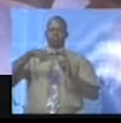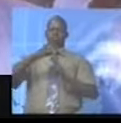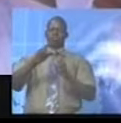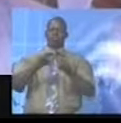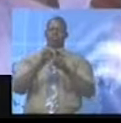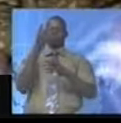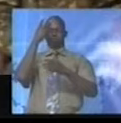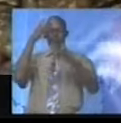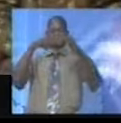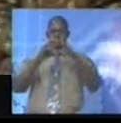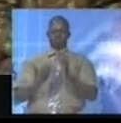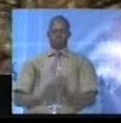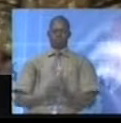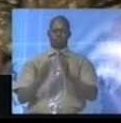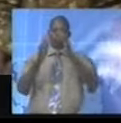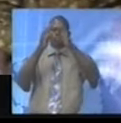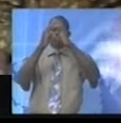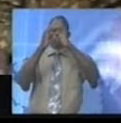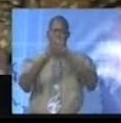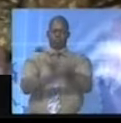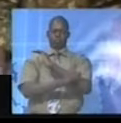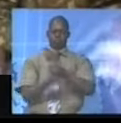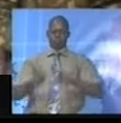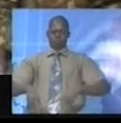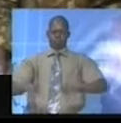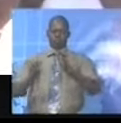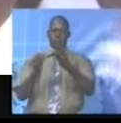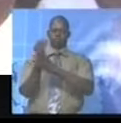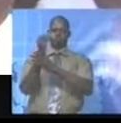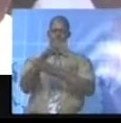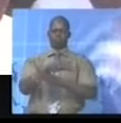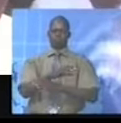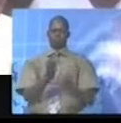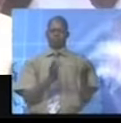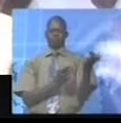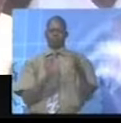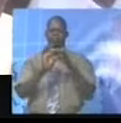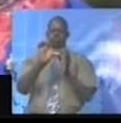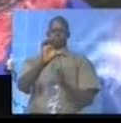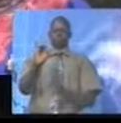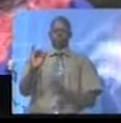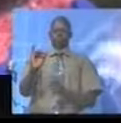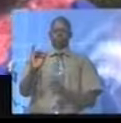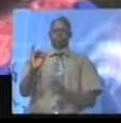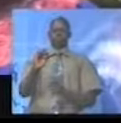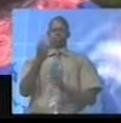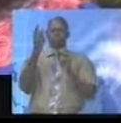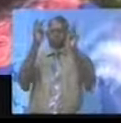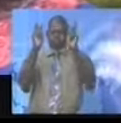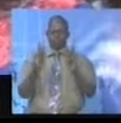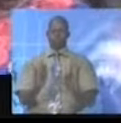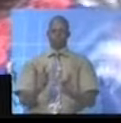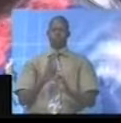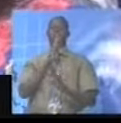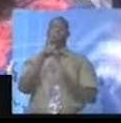vision. Conduire la ville de Puitenga sur le chemin de l'émergence. Et j'attends de lui quelqu'un qui va